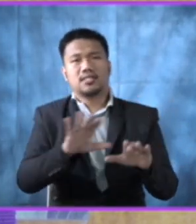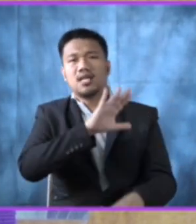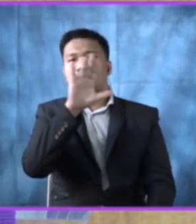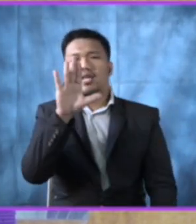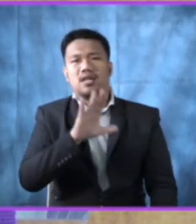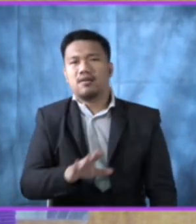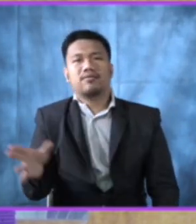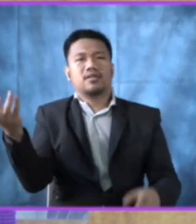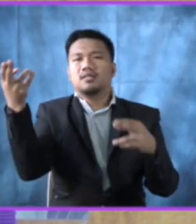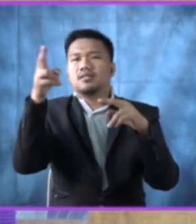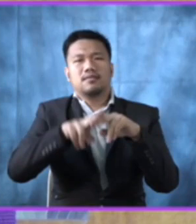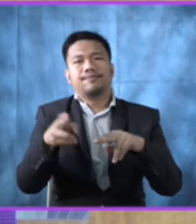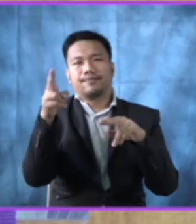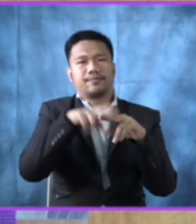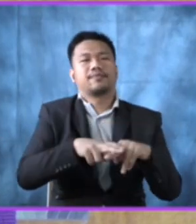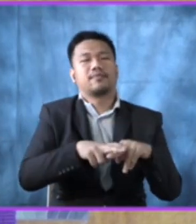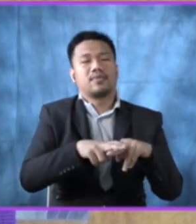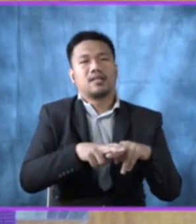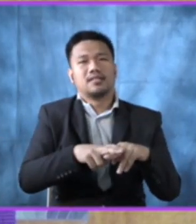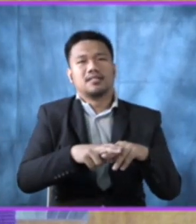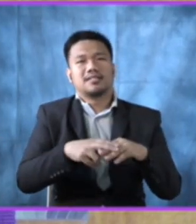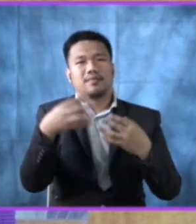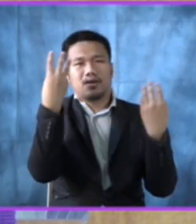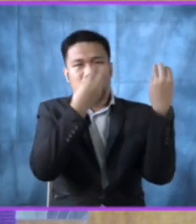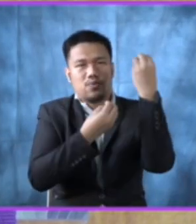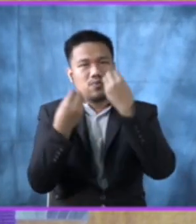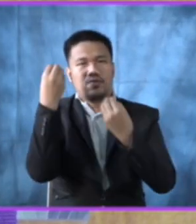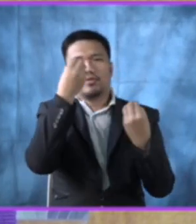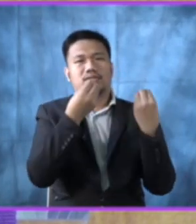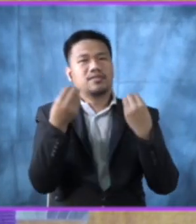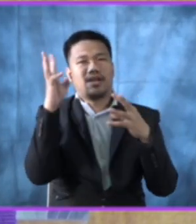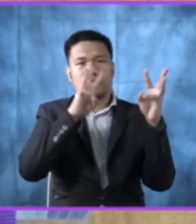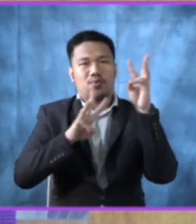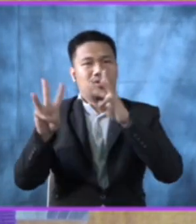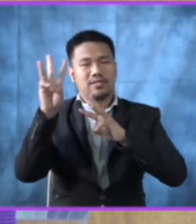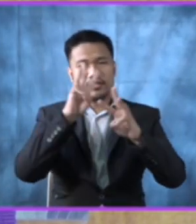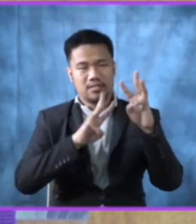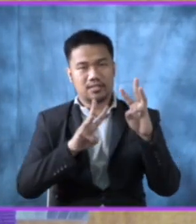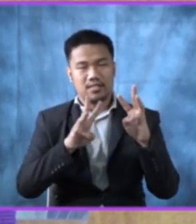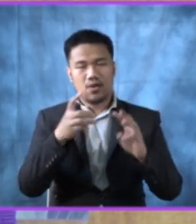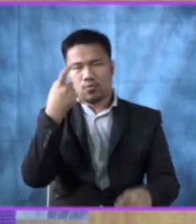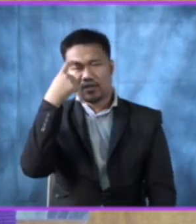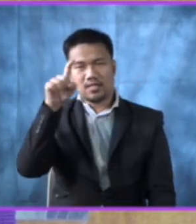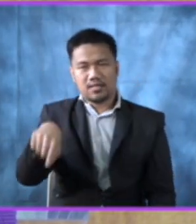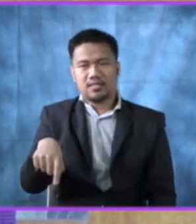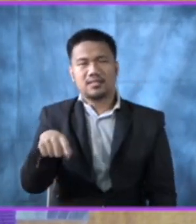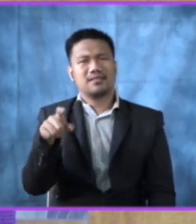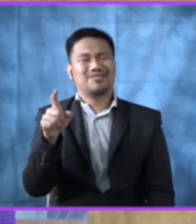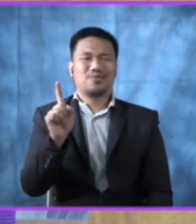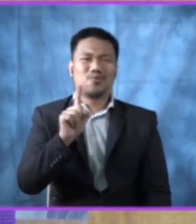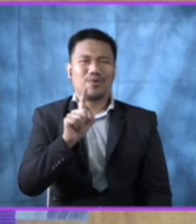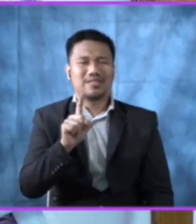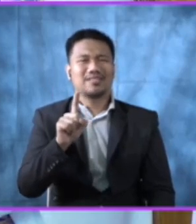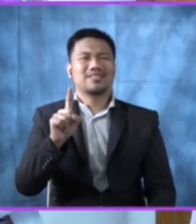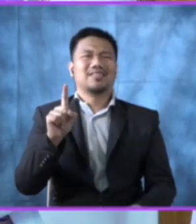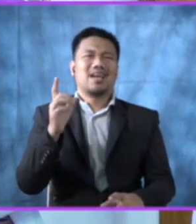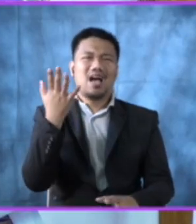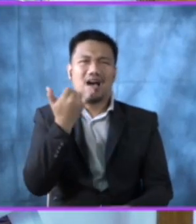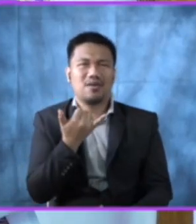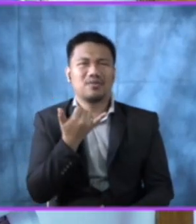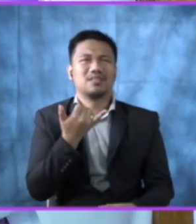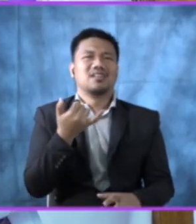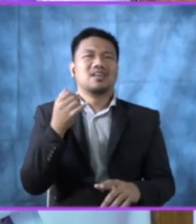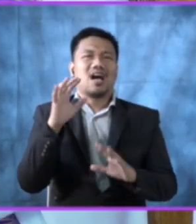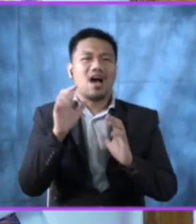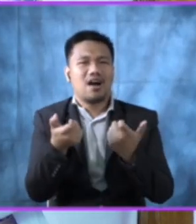tayo dumagdag sa mga alalahanin. Hindi na nga natin maintindihan, malaman kung paano kumakalat ang virus na